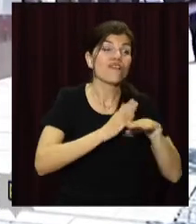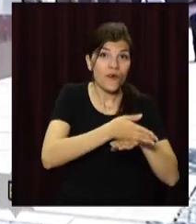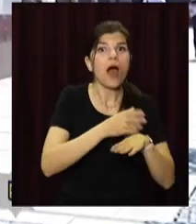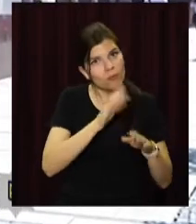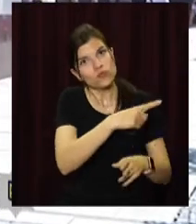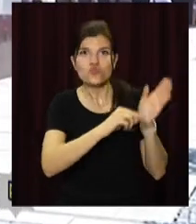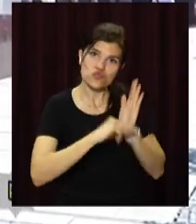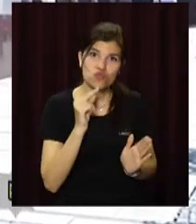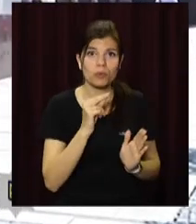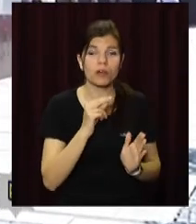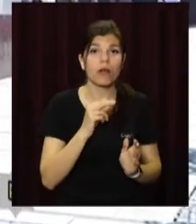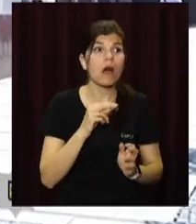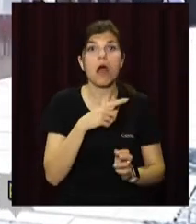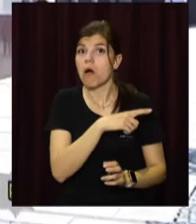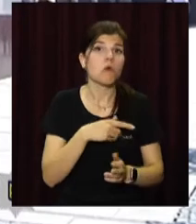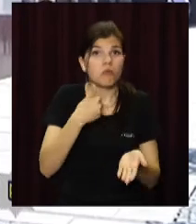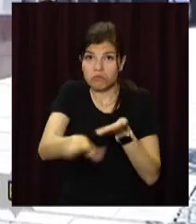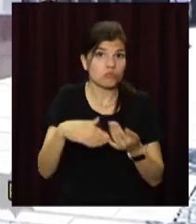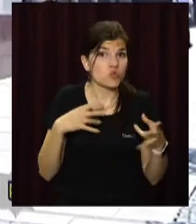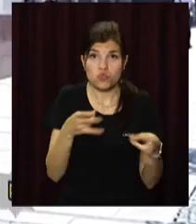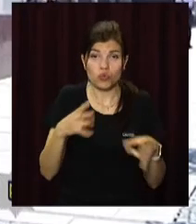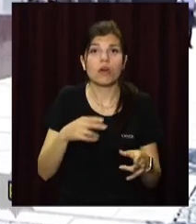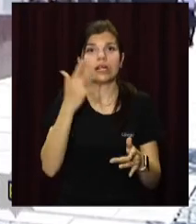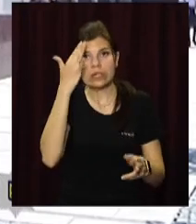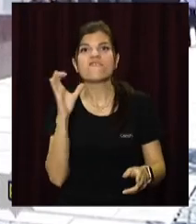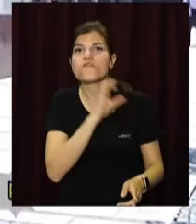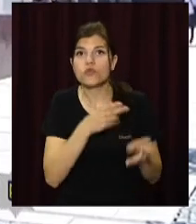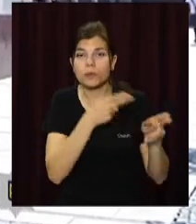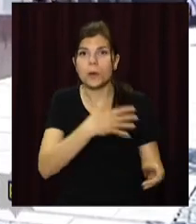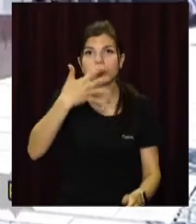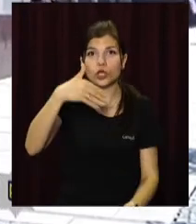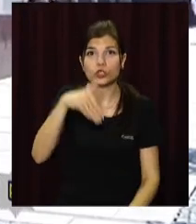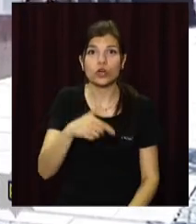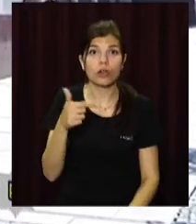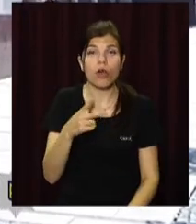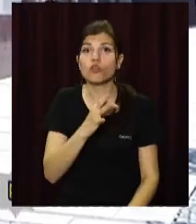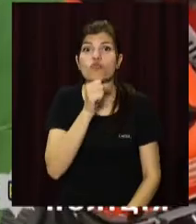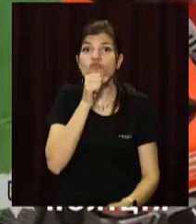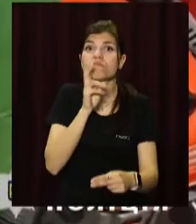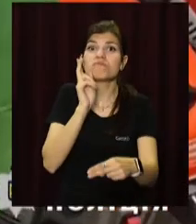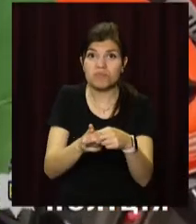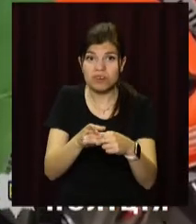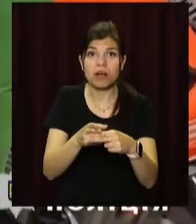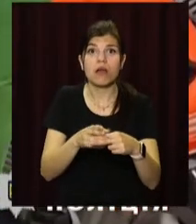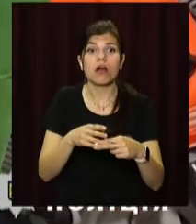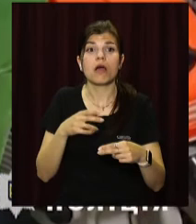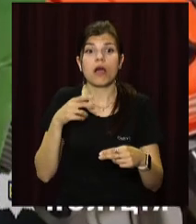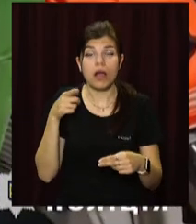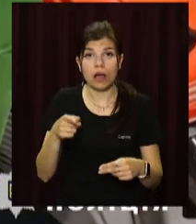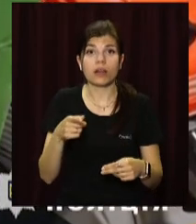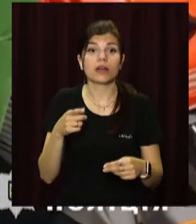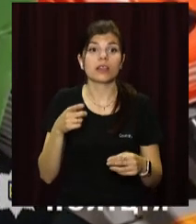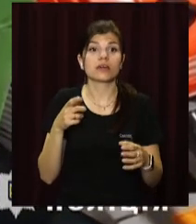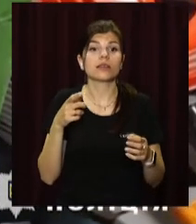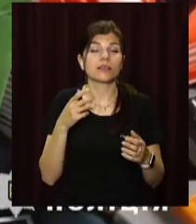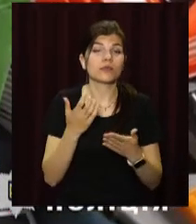відмовився, спробували в нього гроші вкрасти – понад 50 тисяч гривень. Проте дідусь завадив і крадії спіймали облизня і